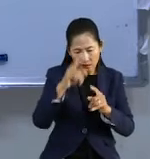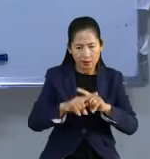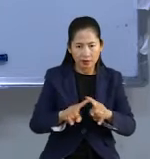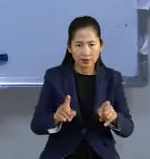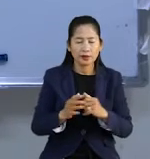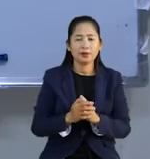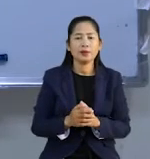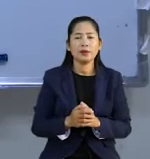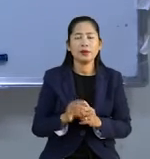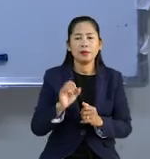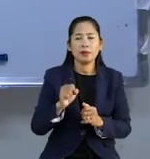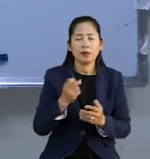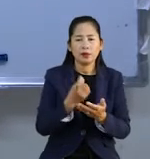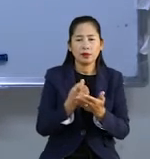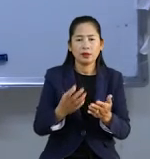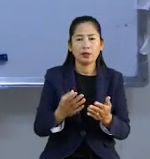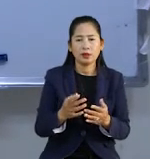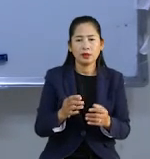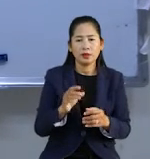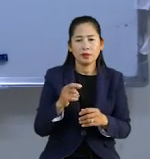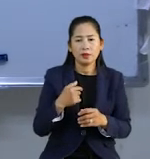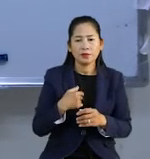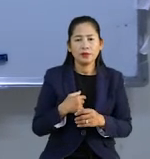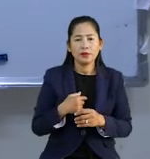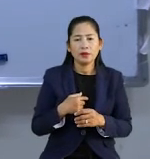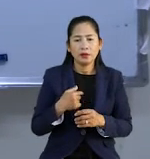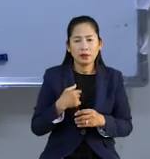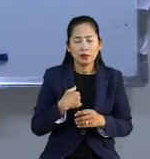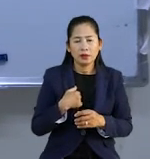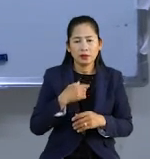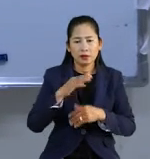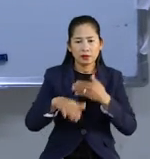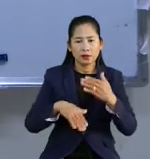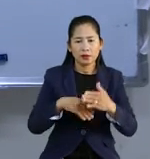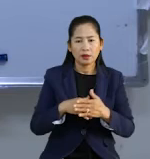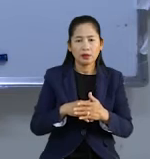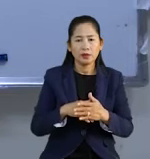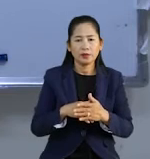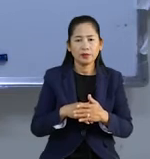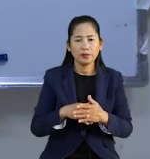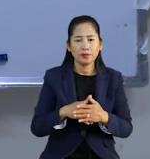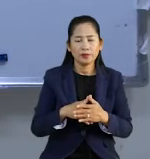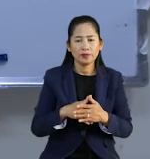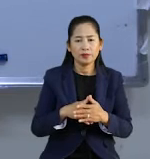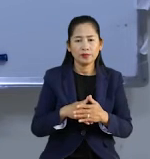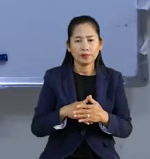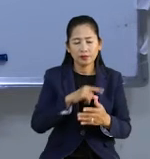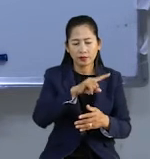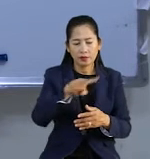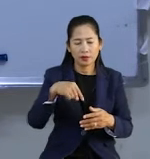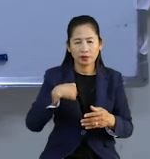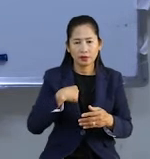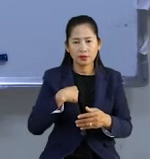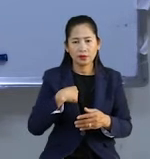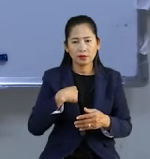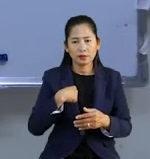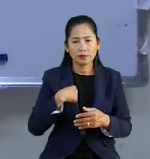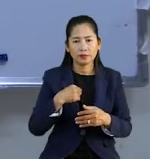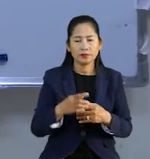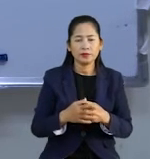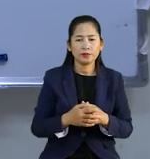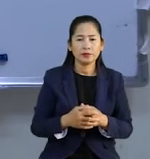ซ็งเซ็งบาดโดยเฉพาะกื้อยังบาดยังเตียงออกนี้นะยังเตียงออ